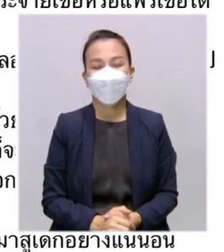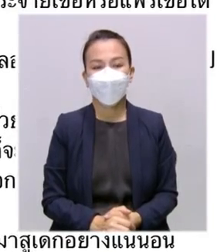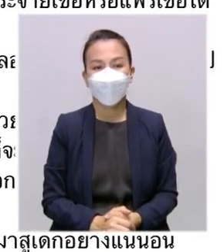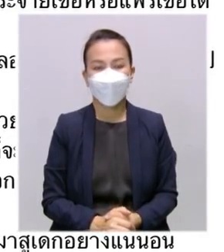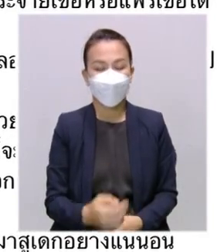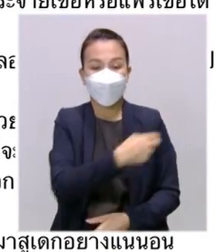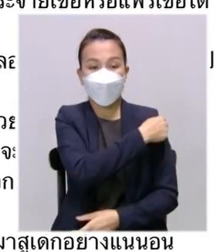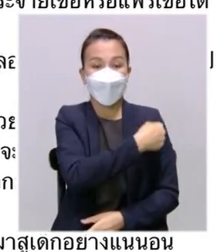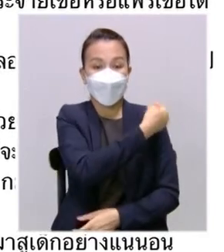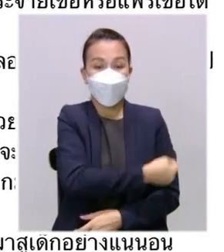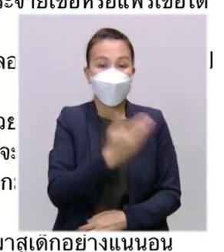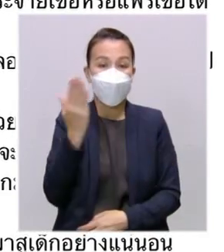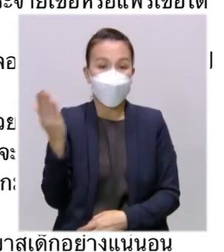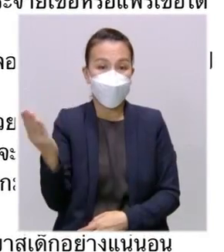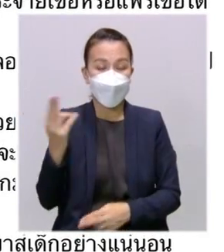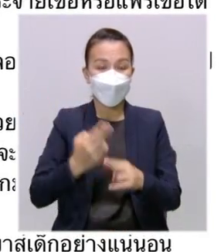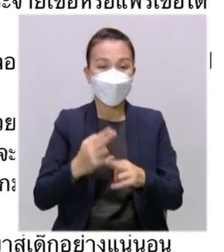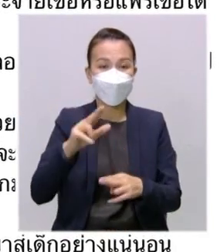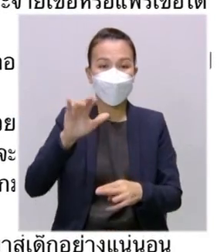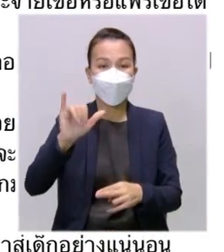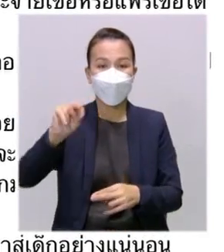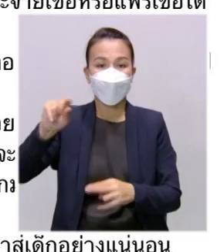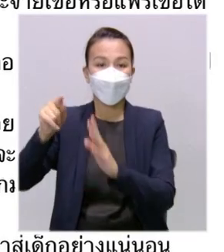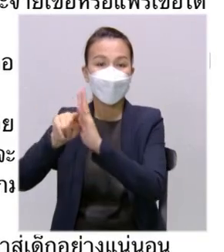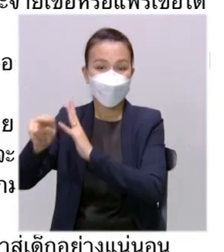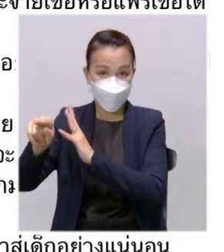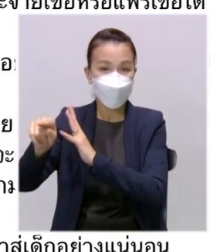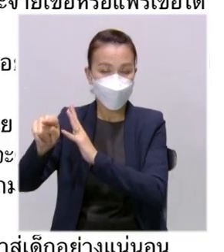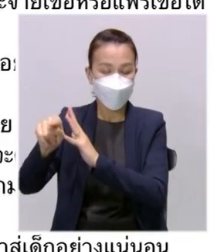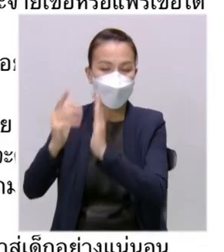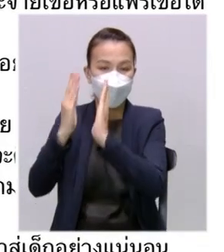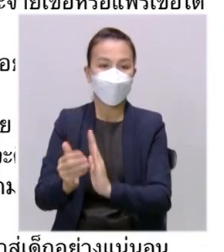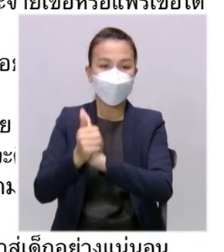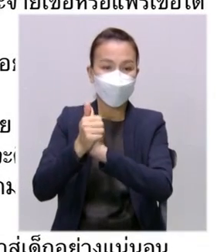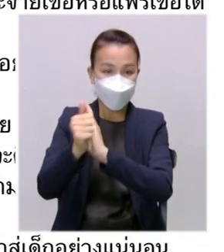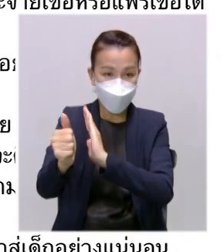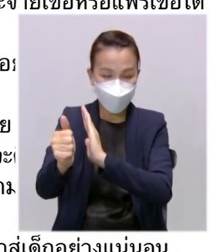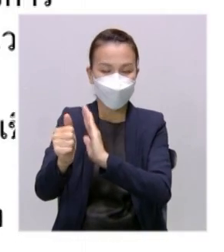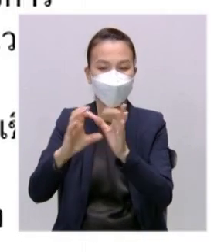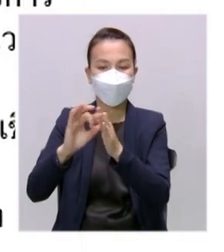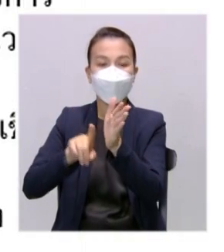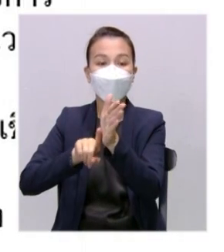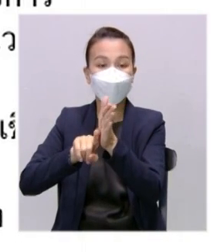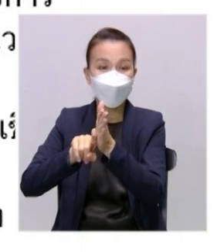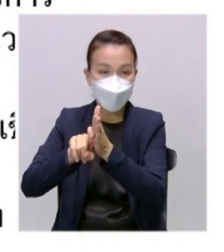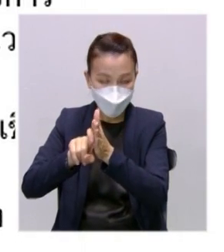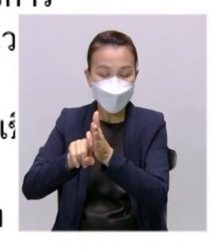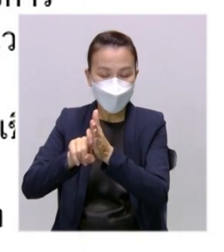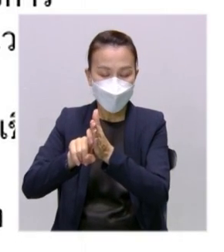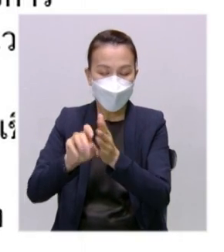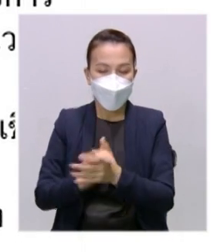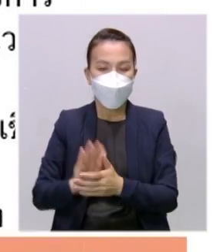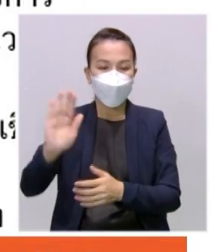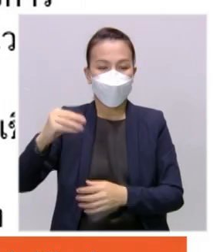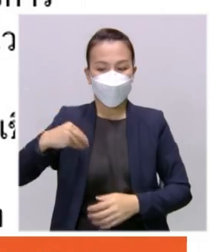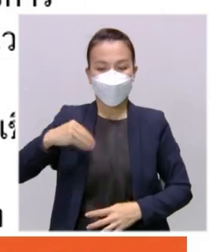ศาสตราจารย์นายแพทย์ยงผู้วรวรรณหัวหน้าศูนย์เชี่ยวชาญเฉพาะทางด้านไวรัสวิทยาคลินิกภาควิชากุมารเวชศาสตร์คณะแพท